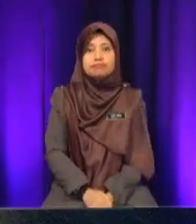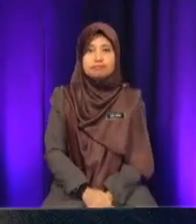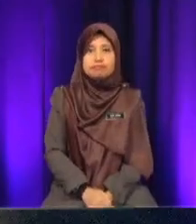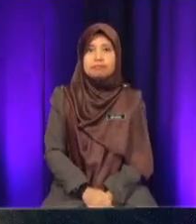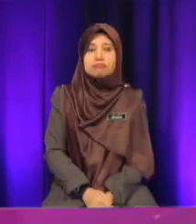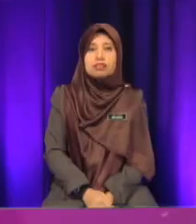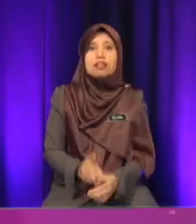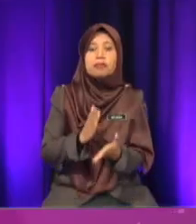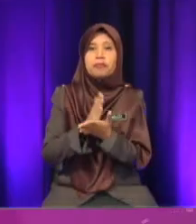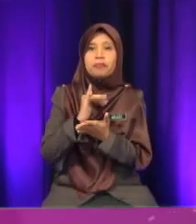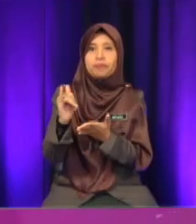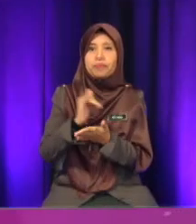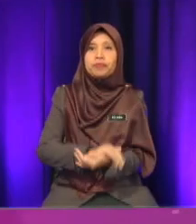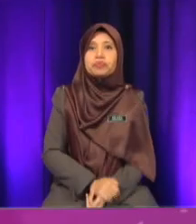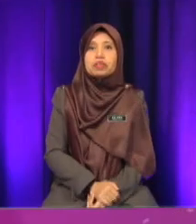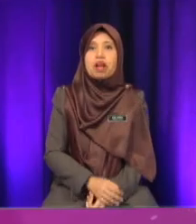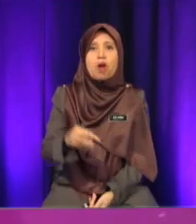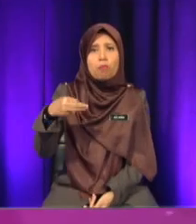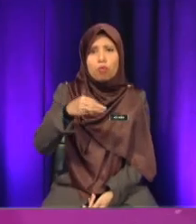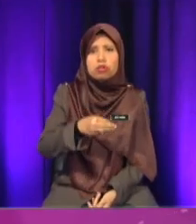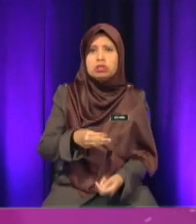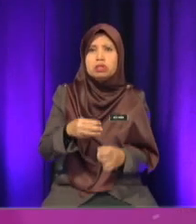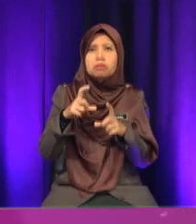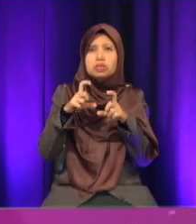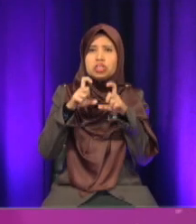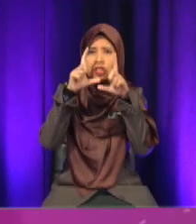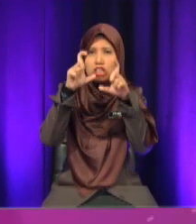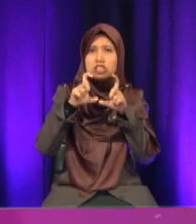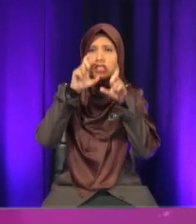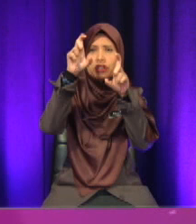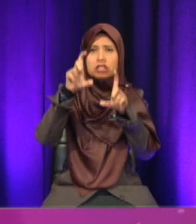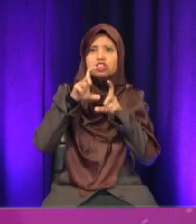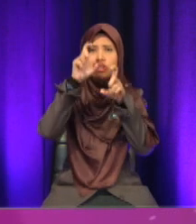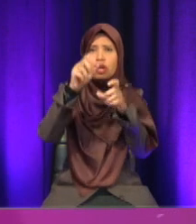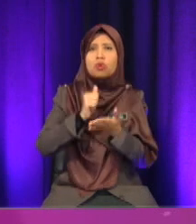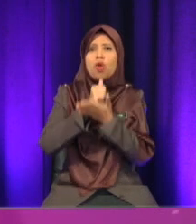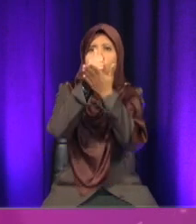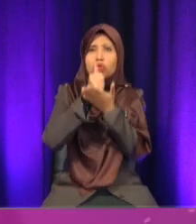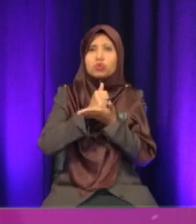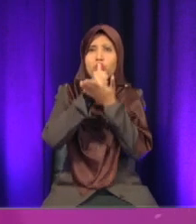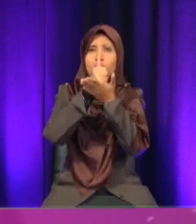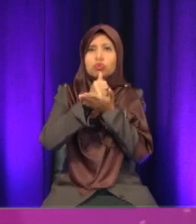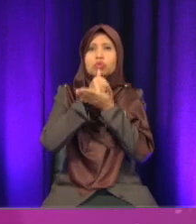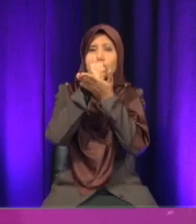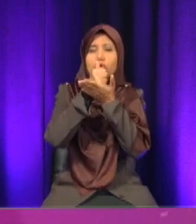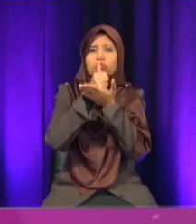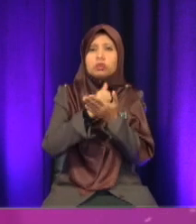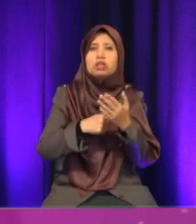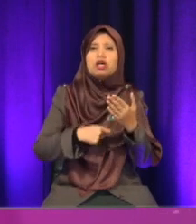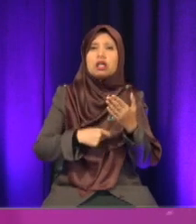seterusnya mulai menjerit meminta tolong tolong kemudian